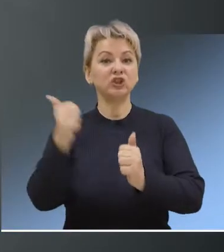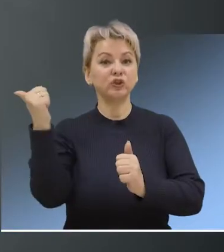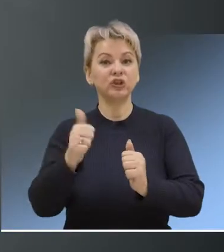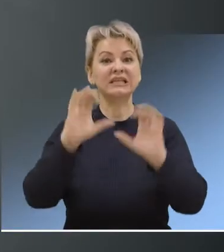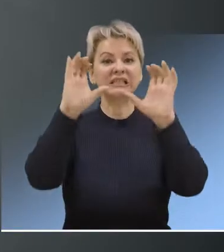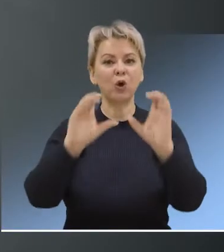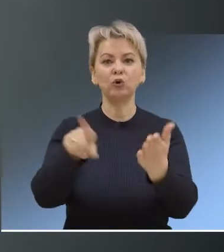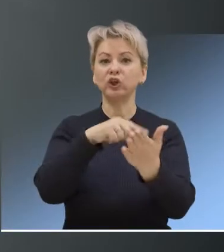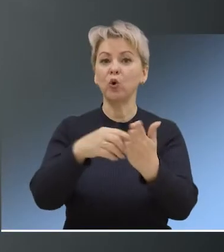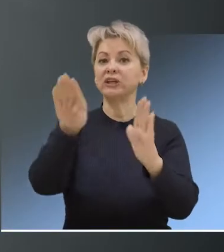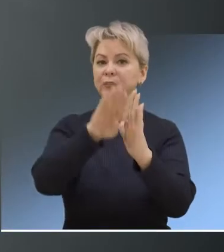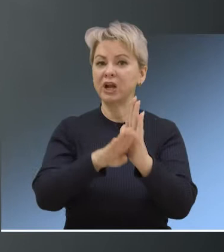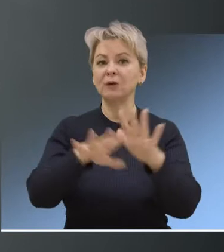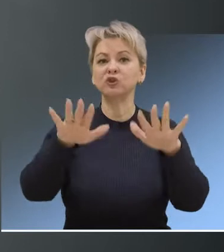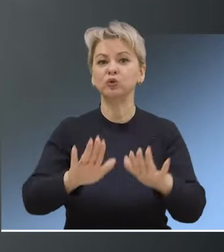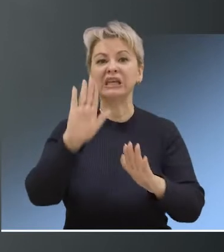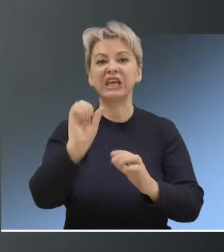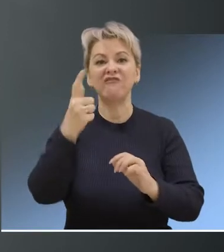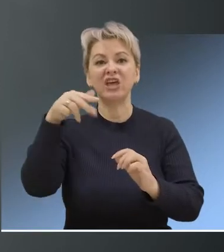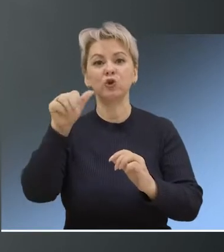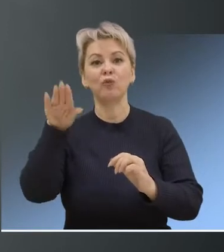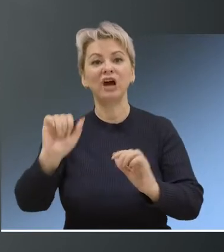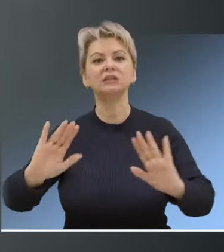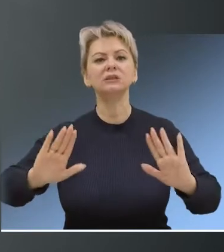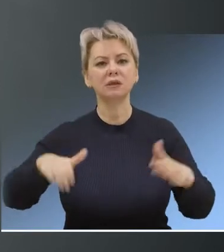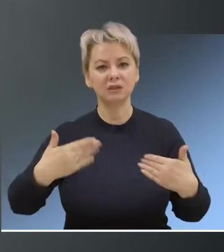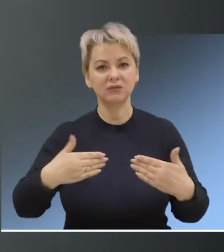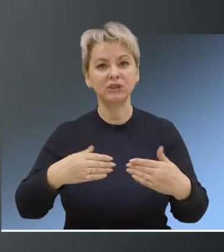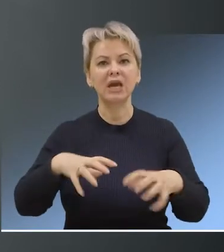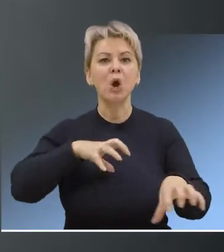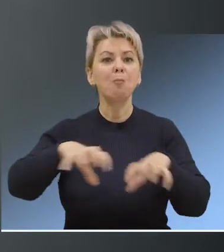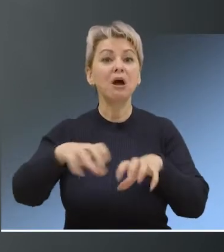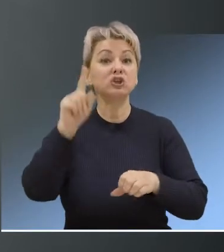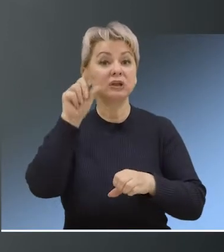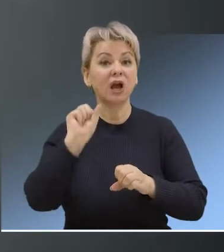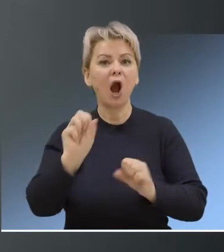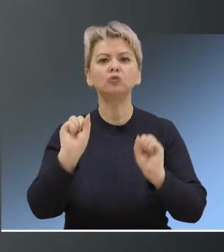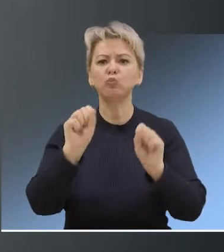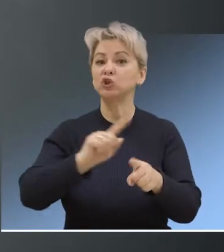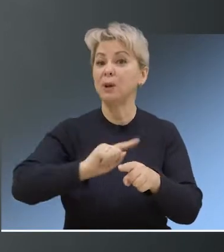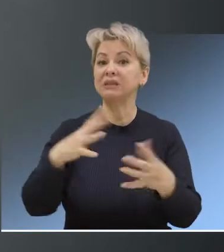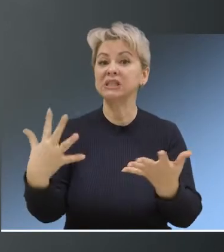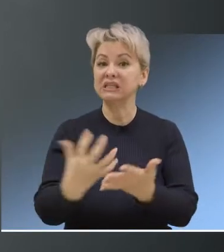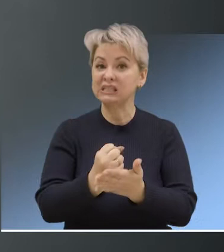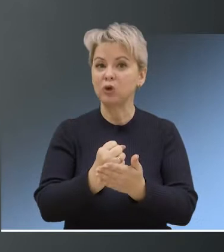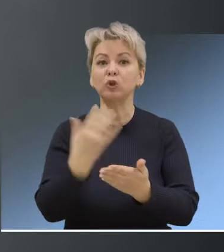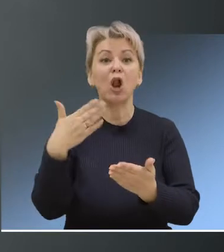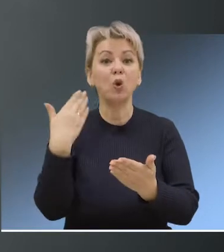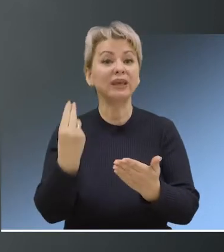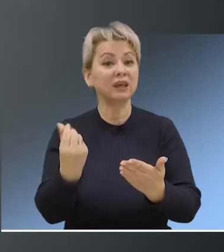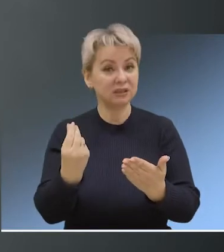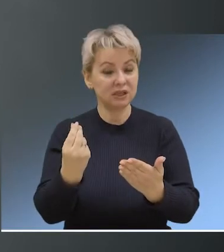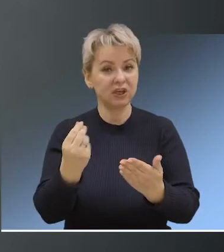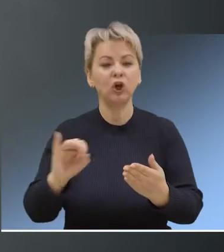В эфире еженедельная программа «Закон и город» в студии Елена Ветрова. Здравствуйте. Мошенники знают, как можно быстро